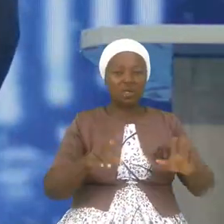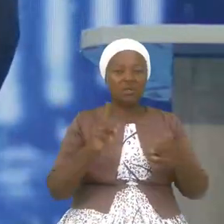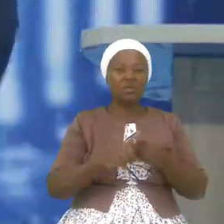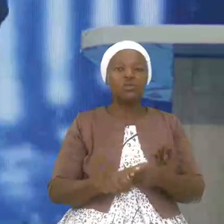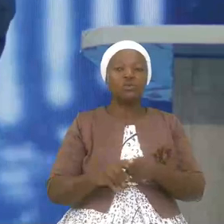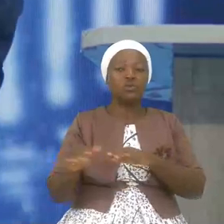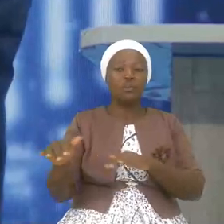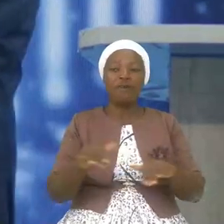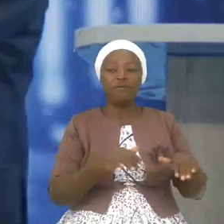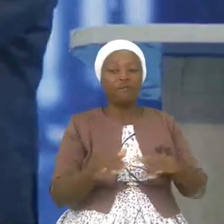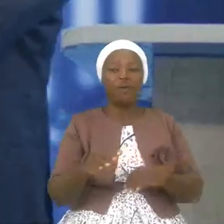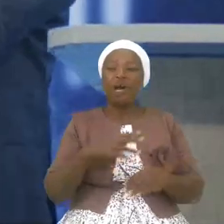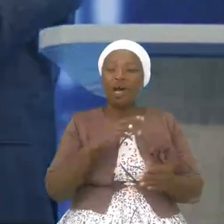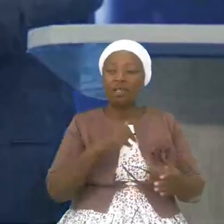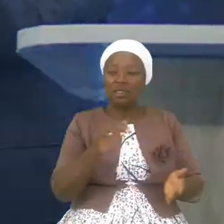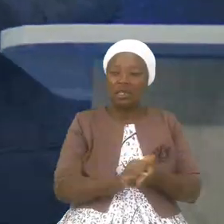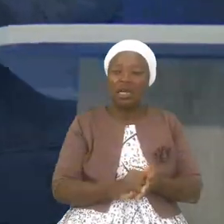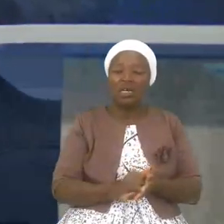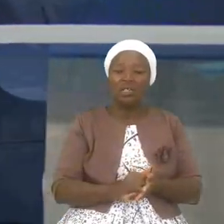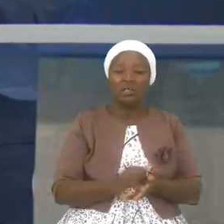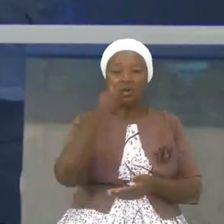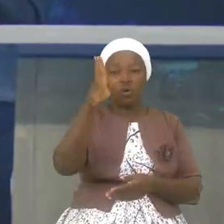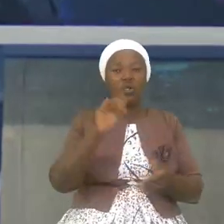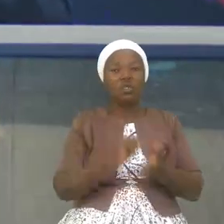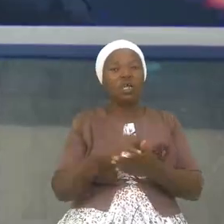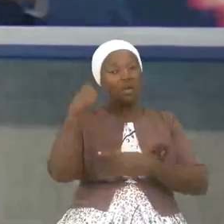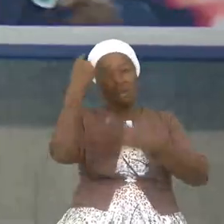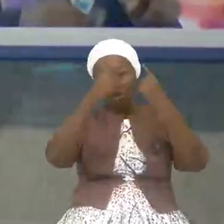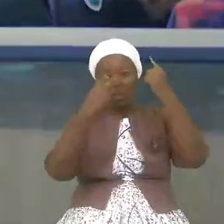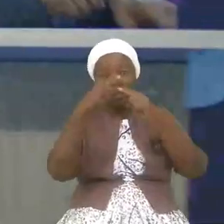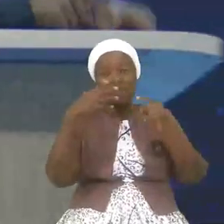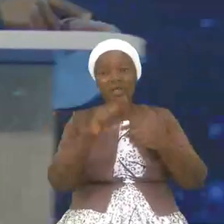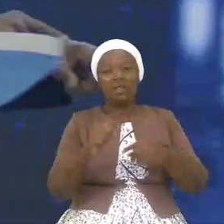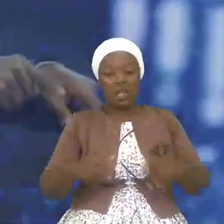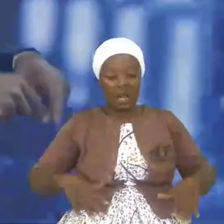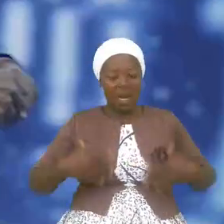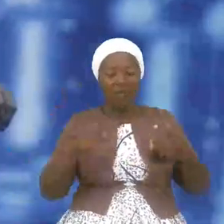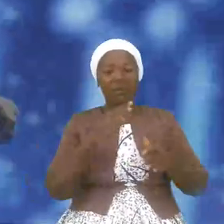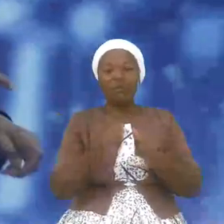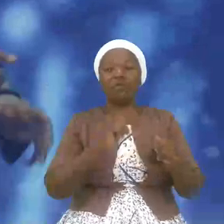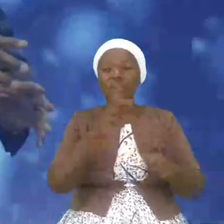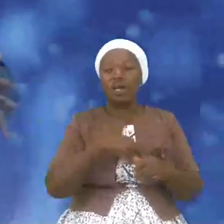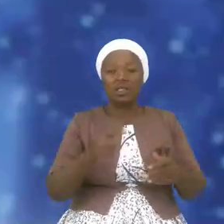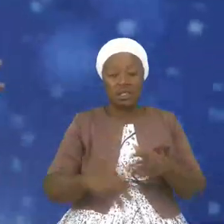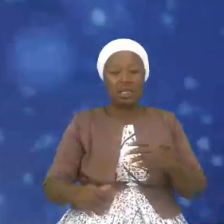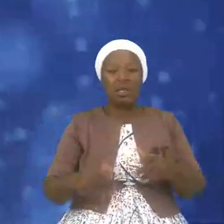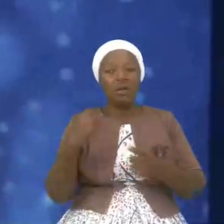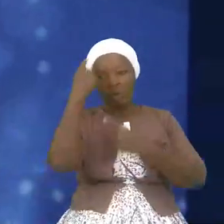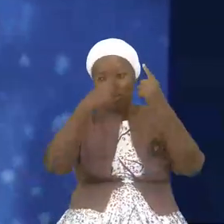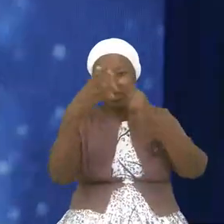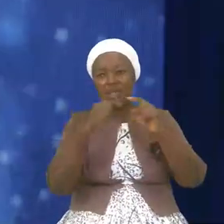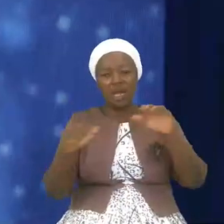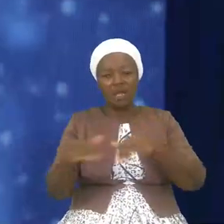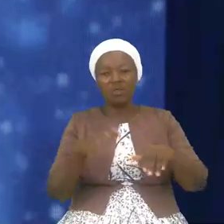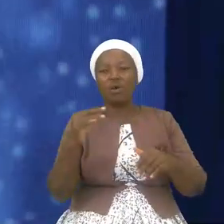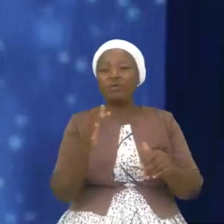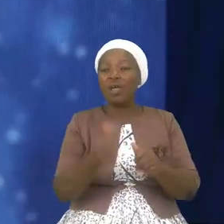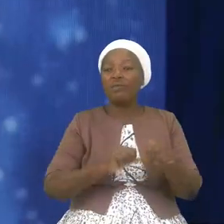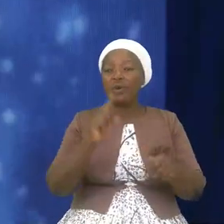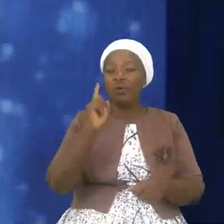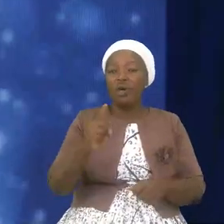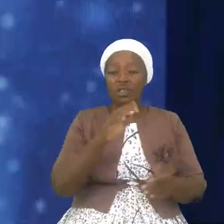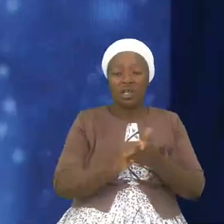prodiges se sont accomplis, ce Dieu qui pèse la vie de tout le monde et pèse les actions de tout le